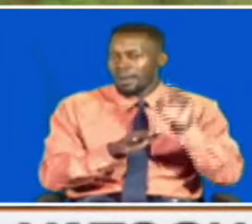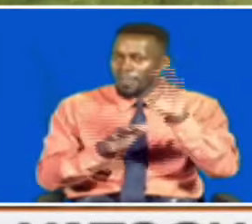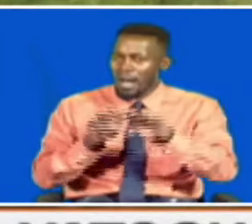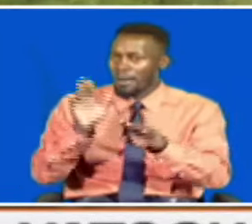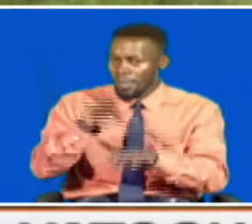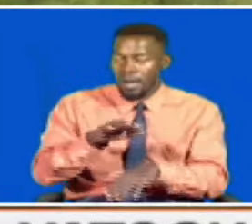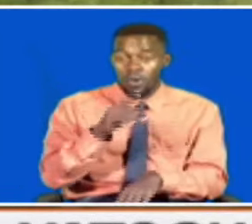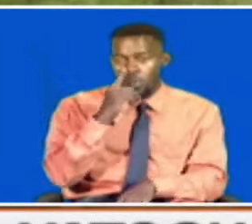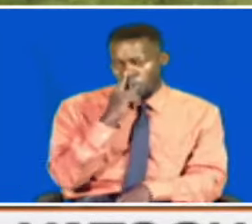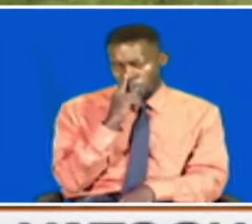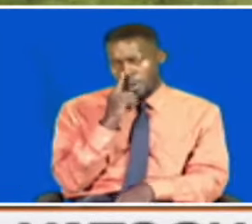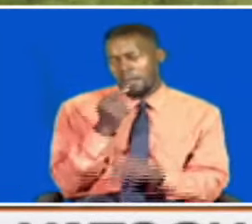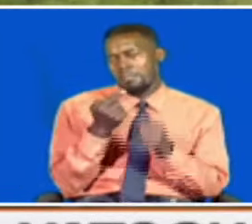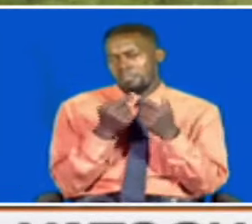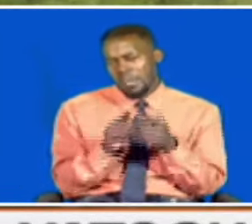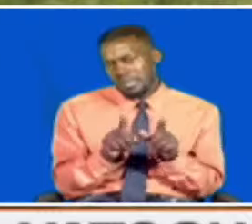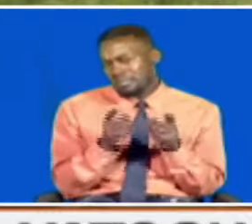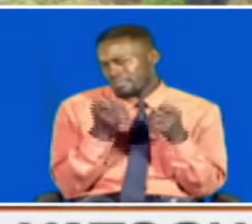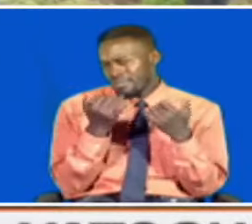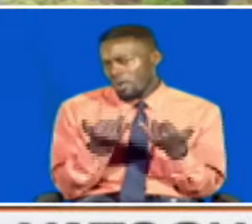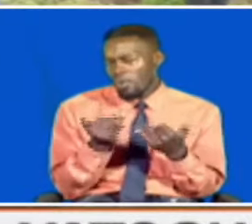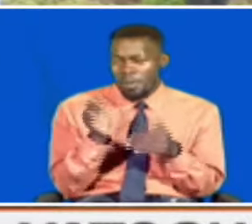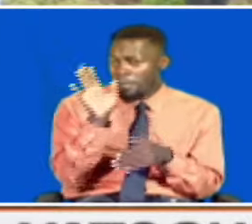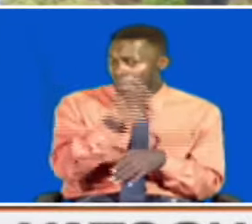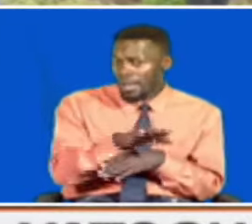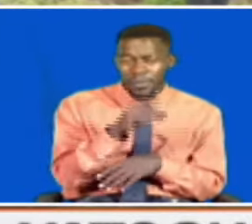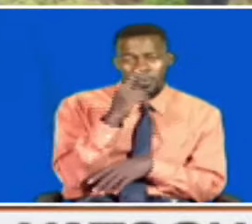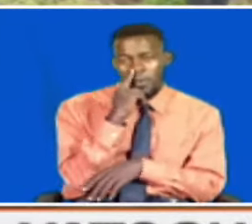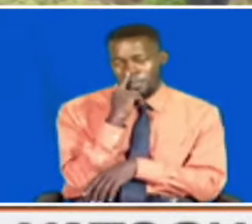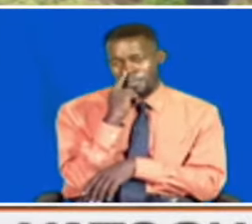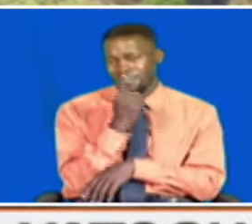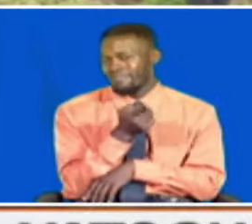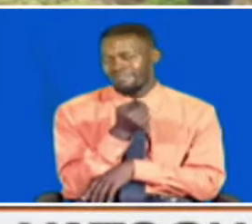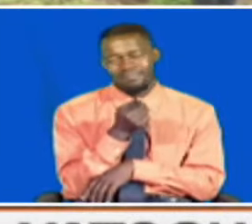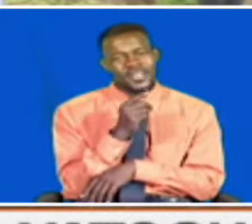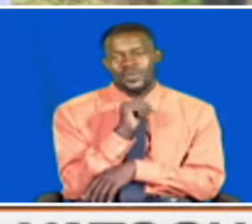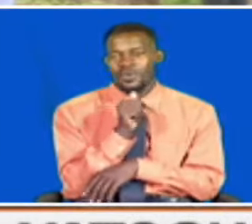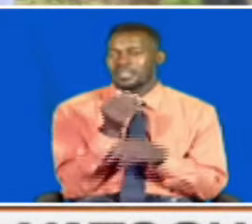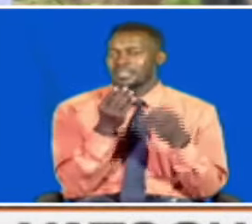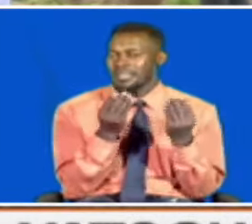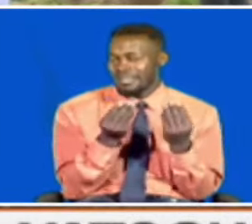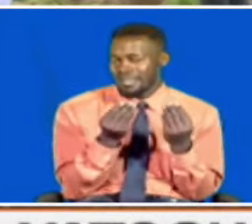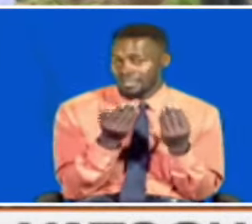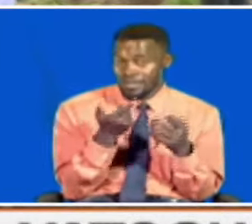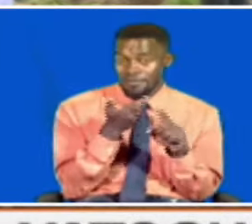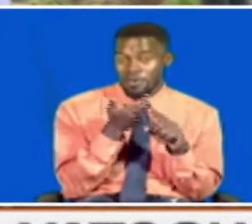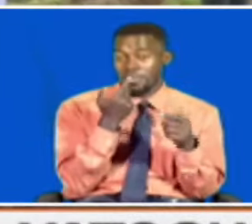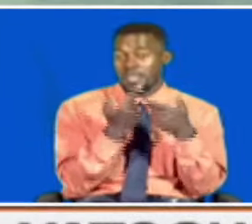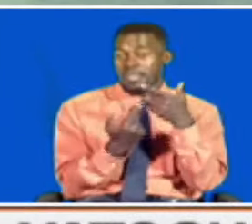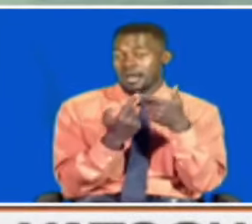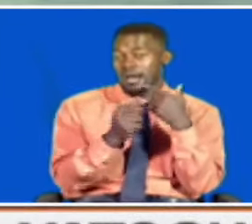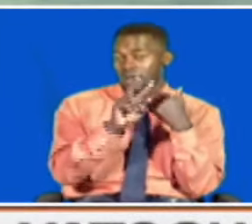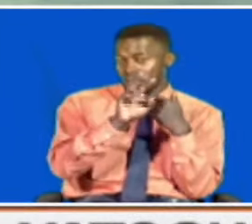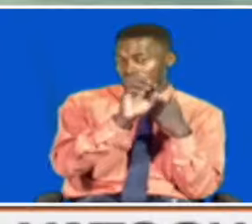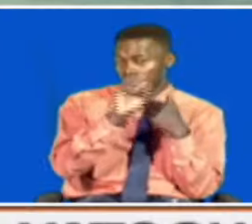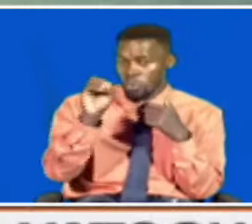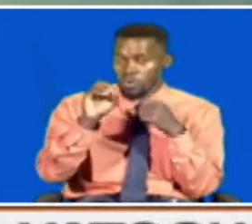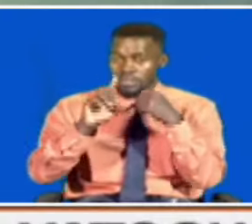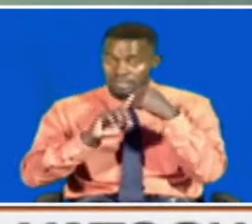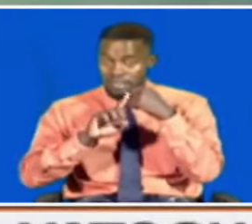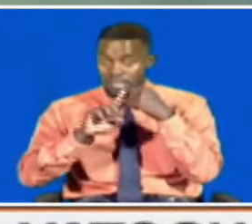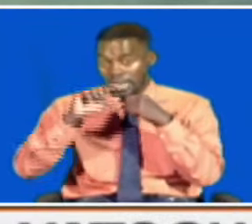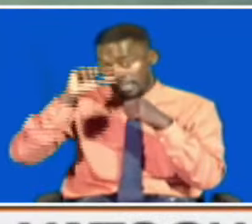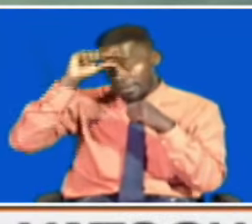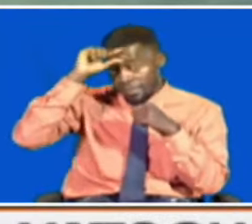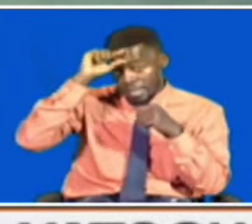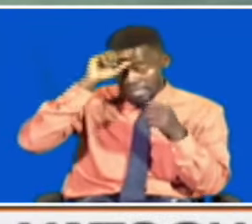hii kurejea katika mashamba yao limekumbwa na hali ya sintofahamu tangu mwaka wa 2016 ambapo serikali